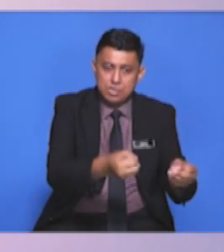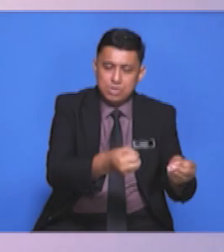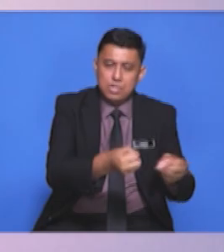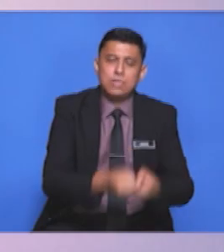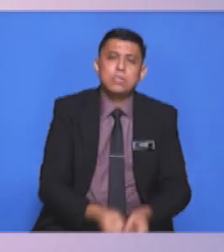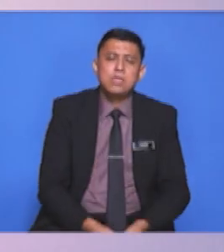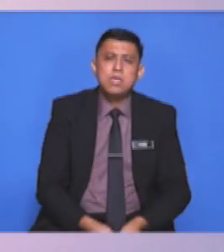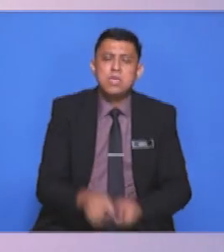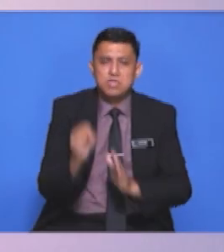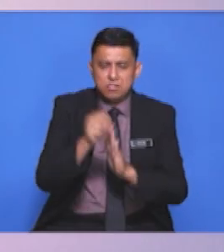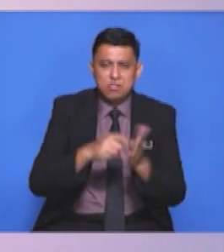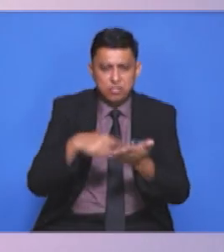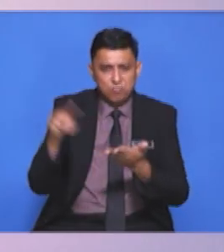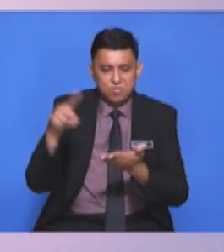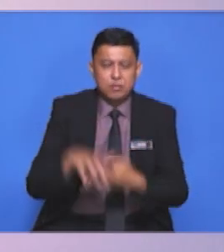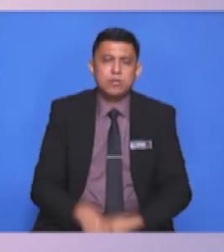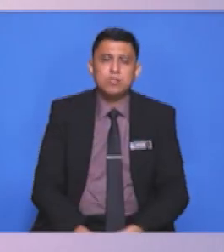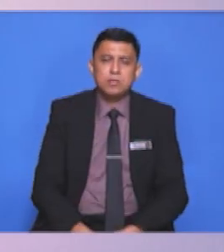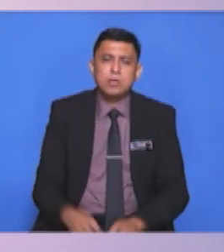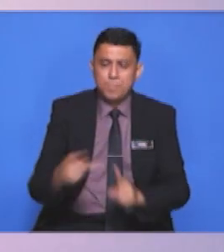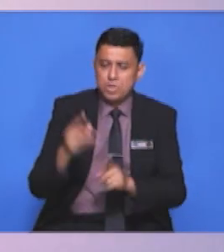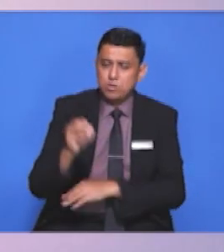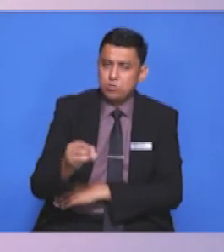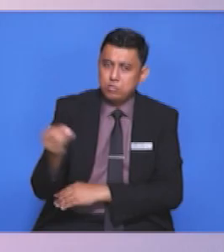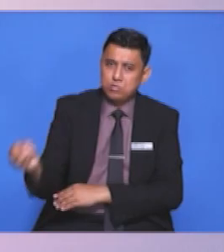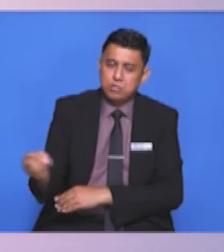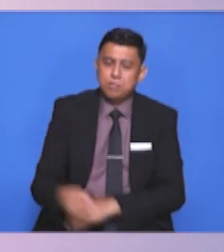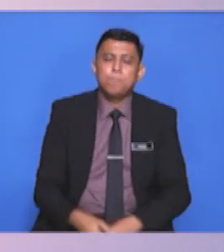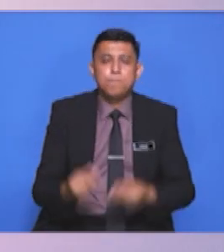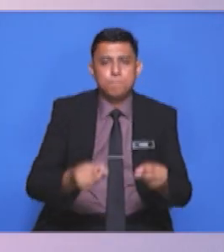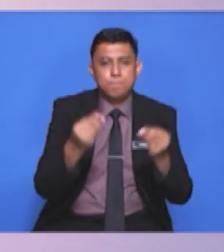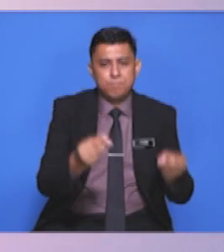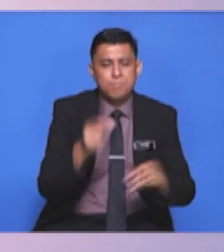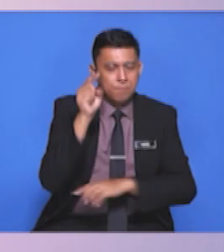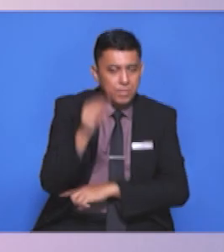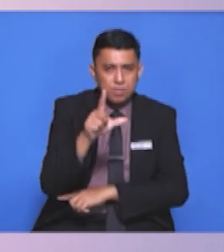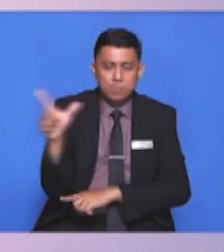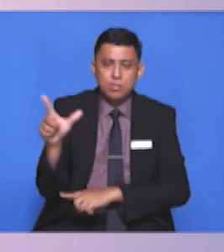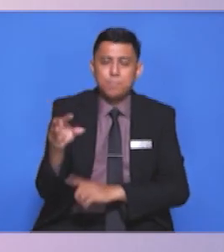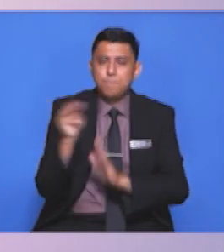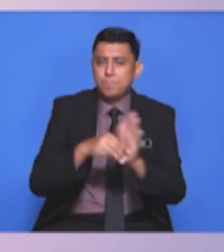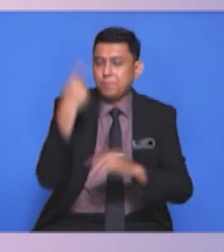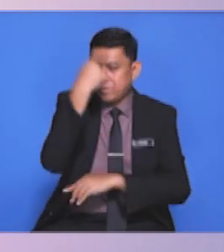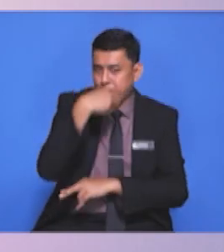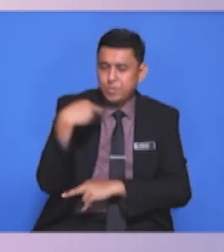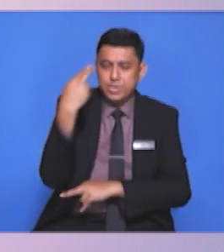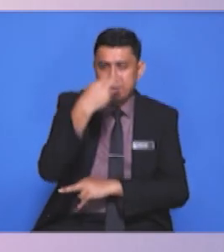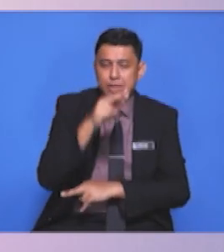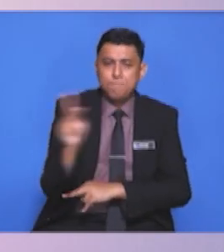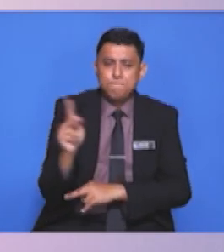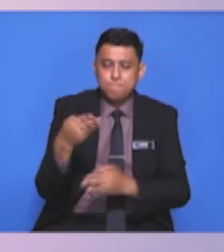hal ini bermaksud objek kepada kata kerja memberikan mestilah merupakan benda